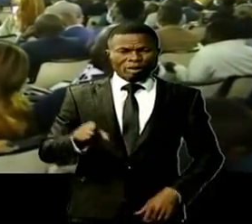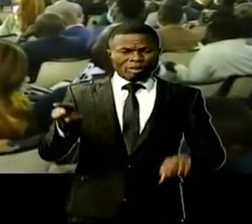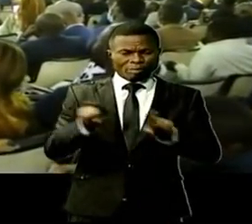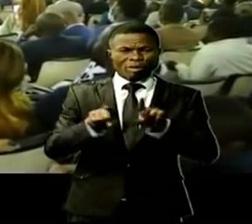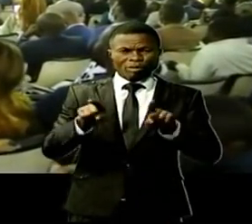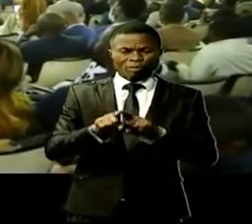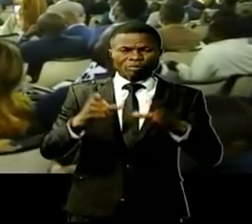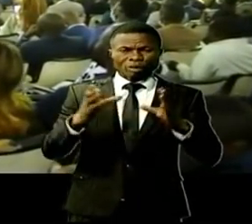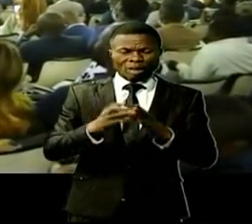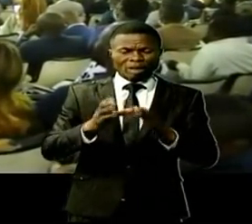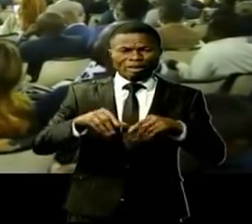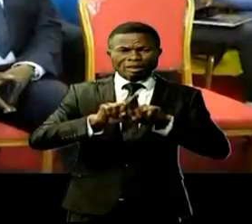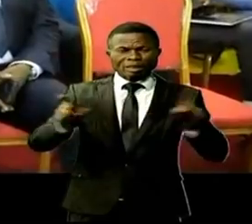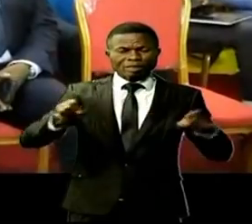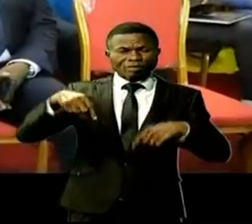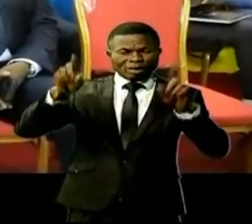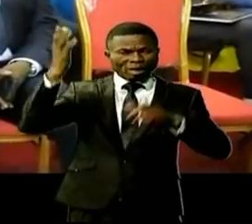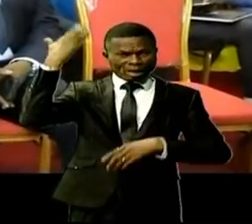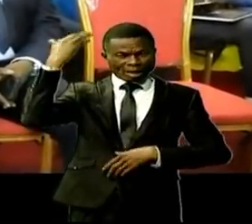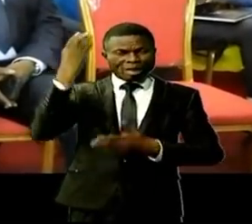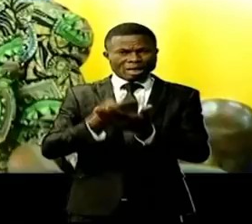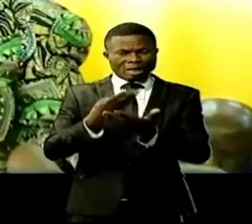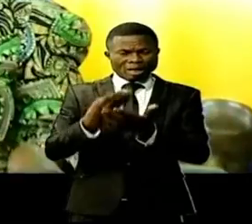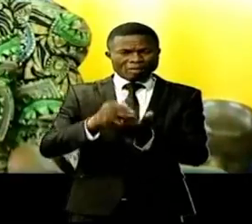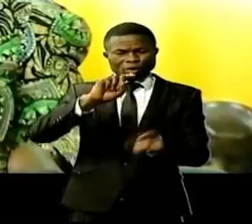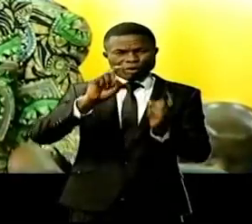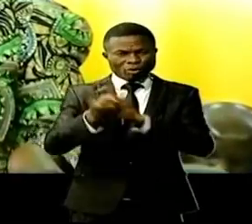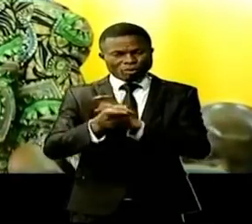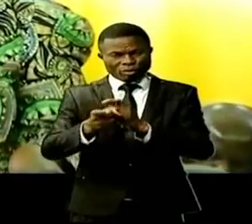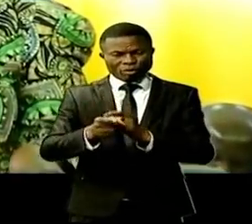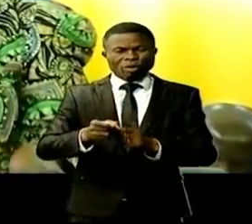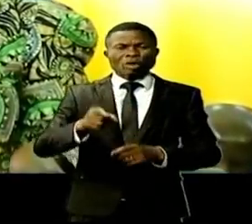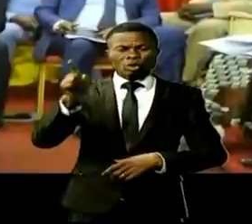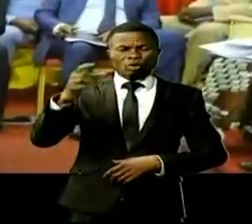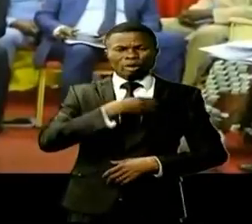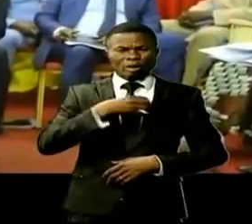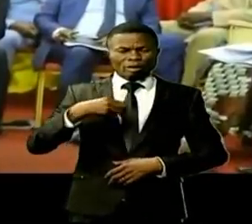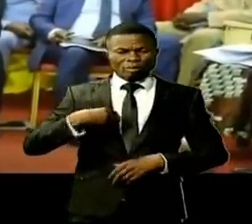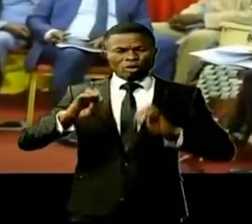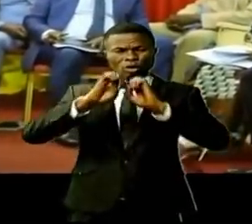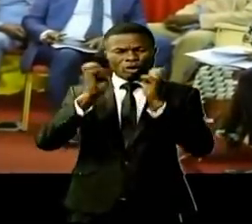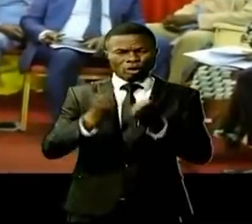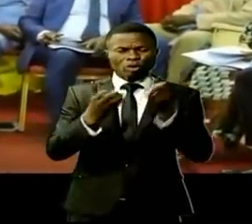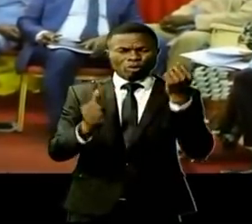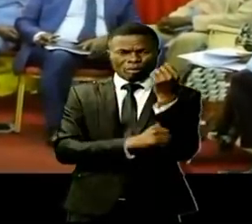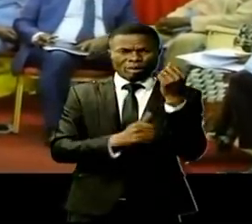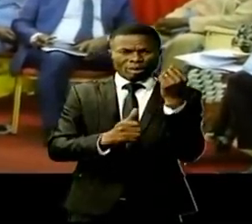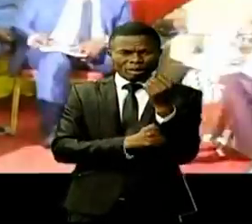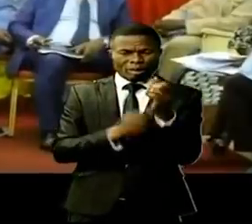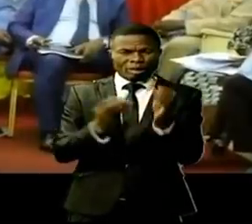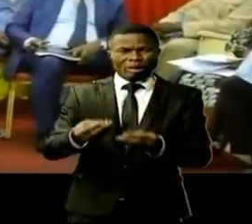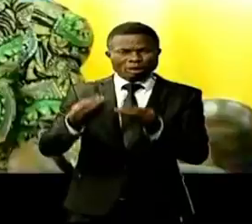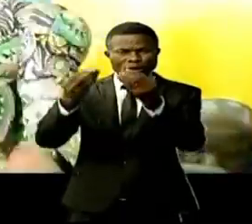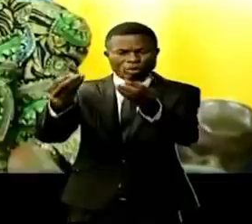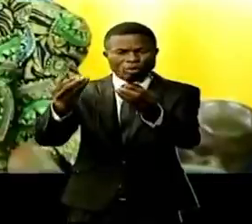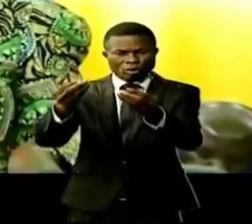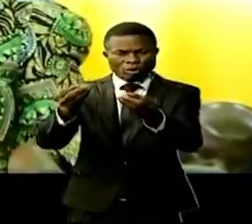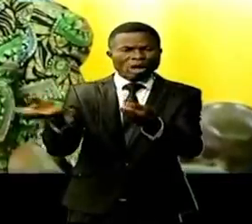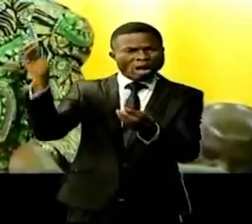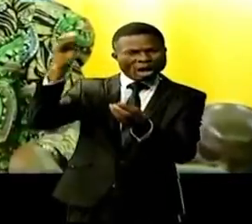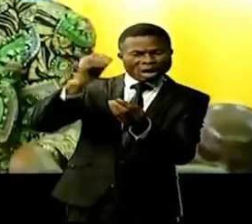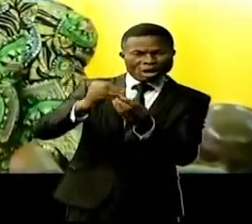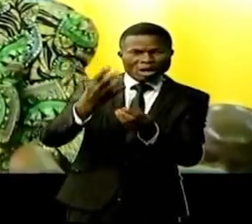Comparativement aux autres années et surtout au budget rectificatif, Masuka Saini et son équipe gouvernementale ont apporté une augmentation